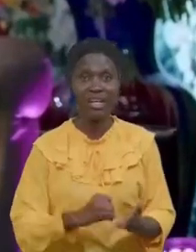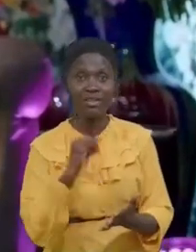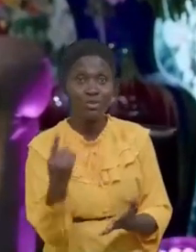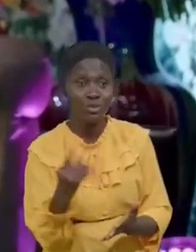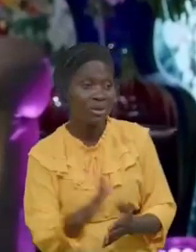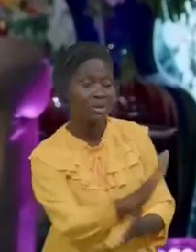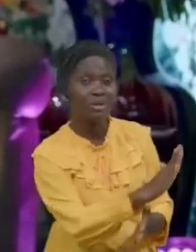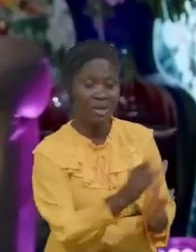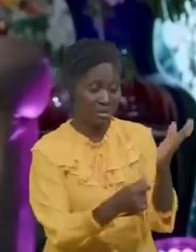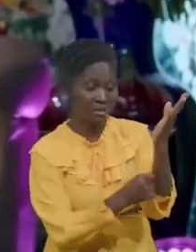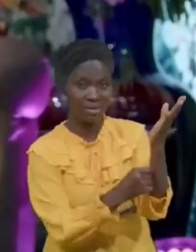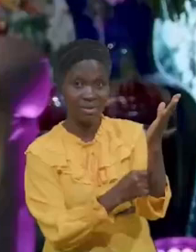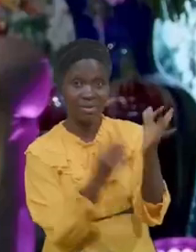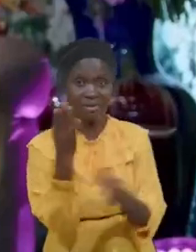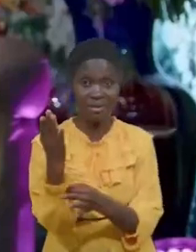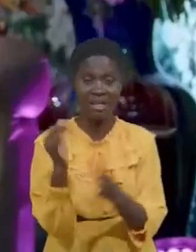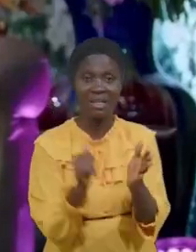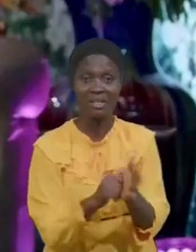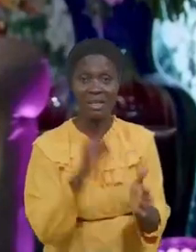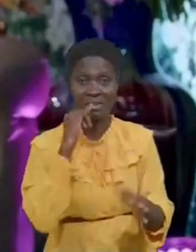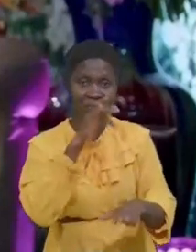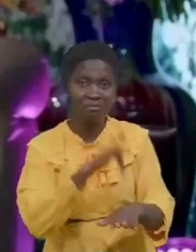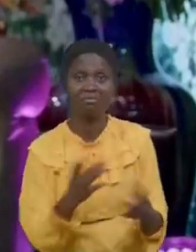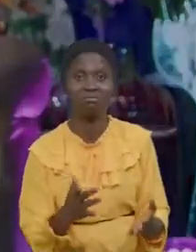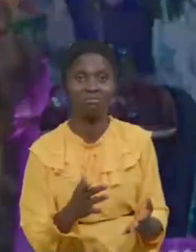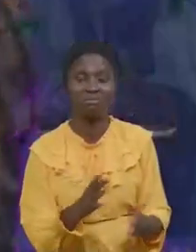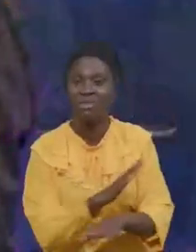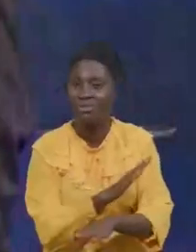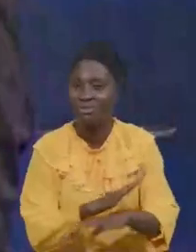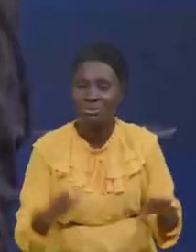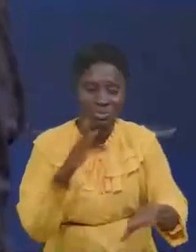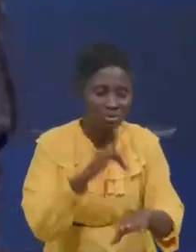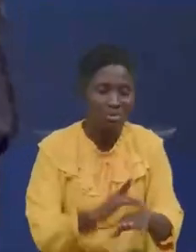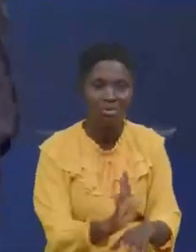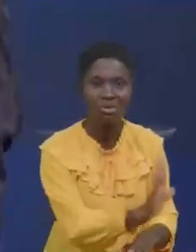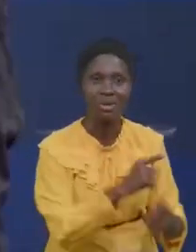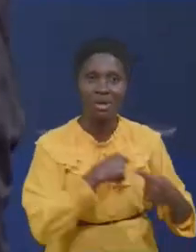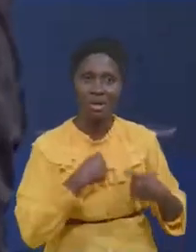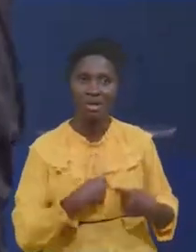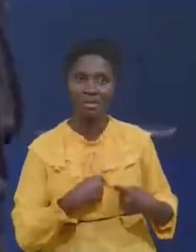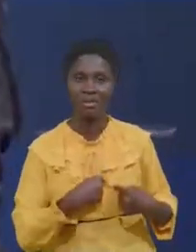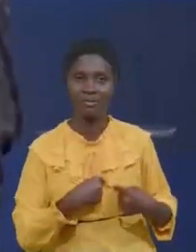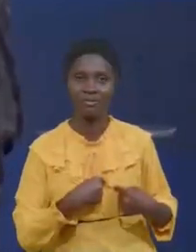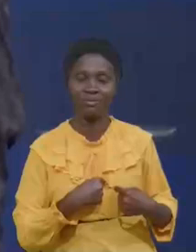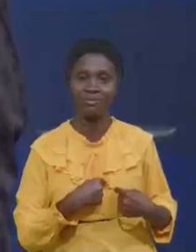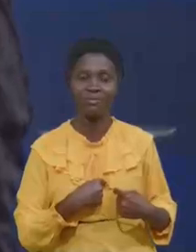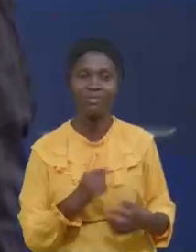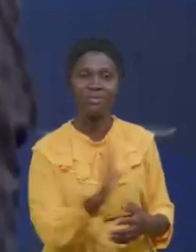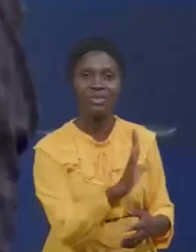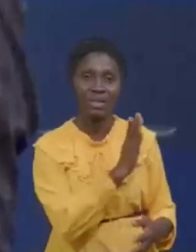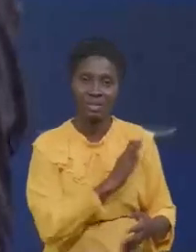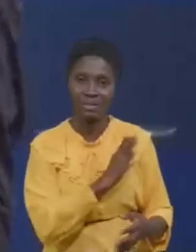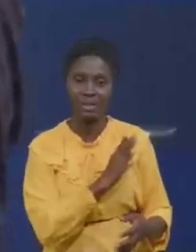C'est seulement leur peau qui est affectée. Cela n'affecte pas leur cœur, leur caractère, leur âme, leur